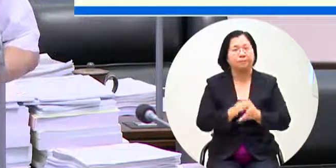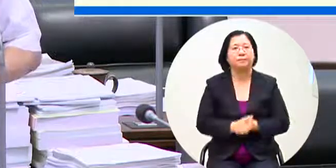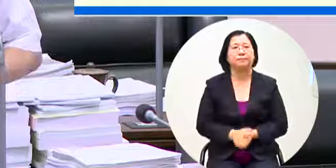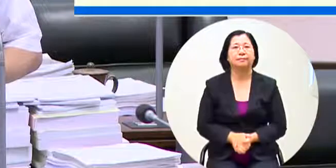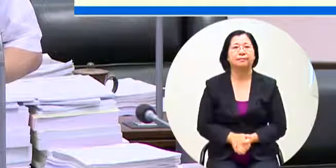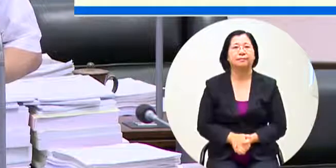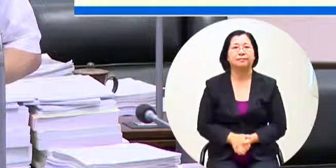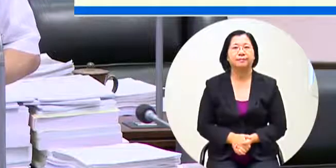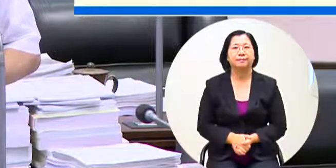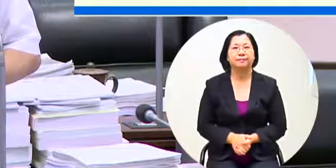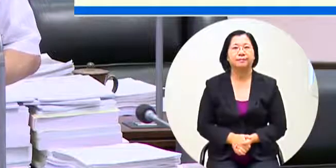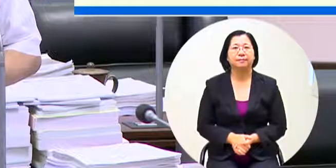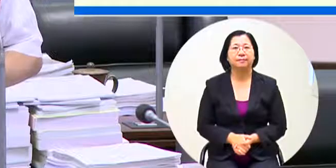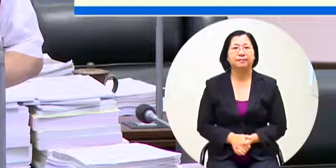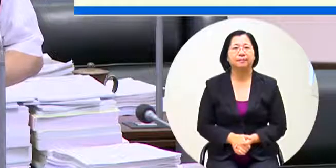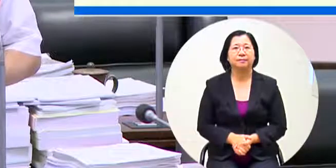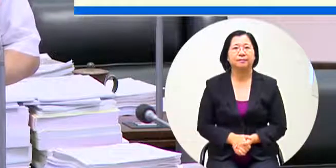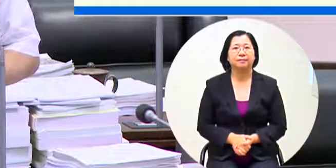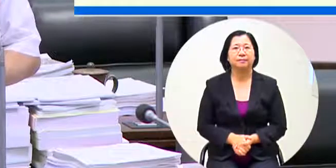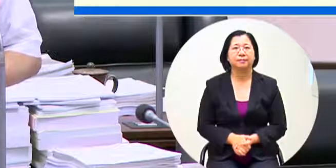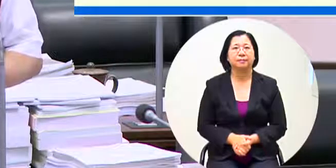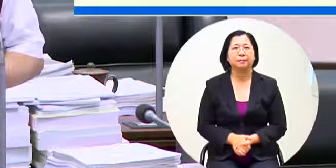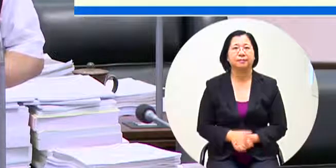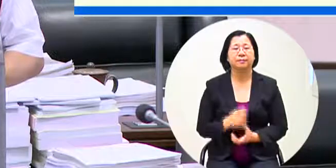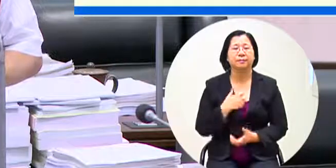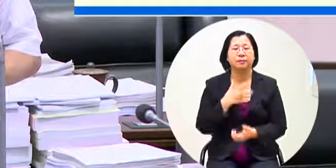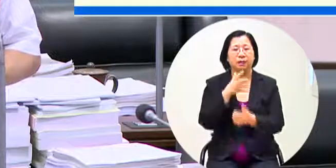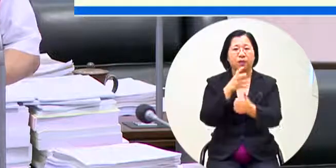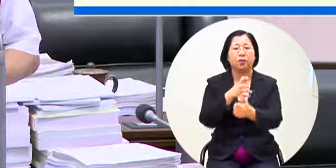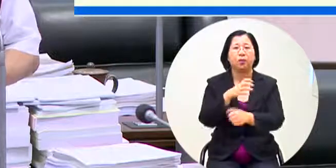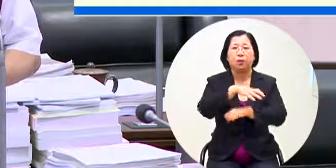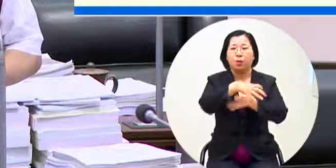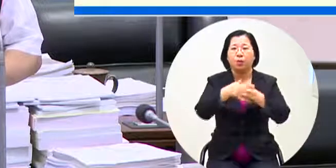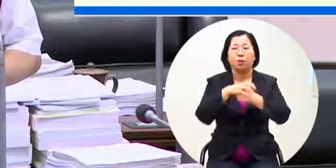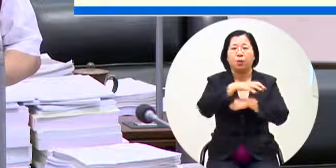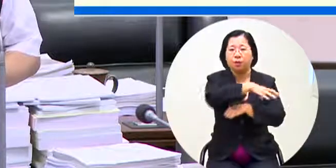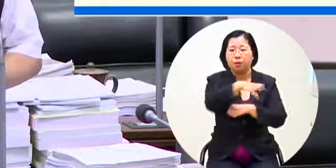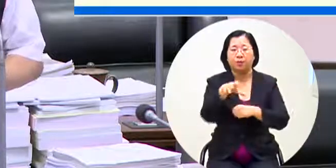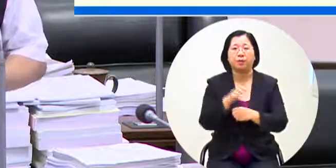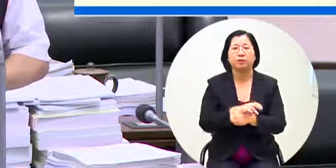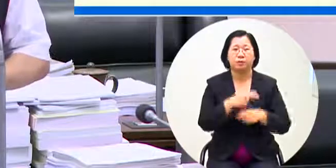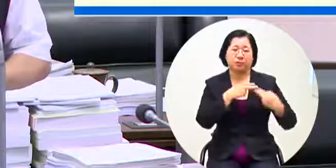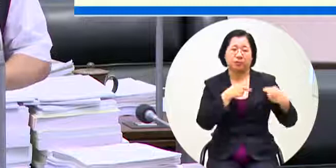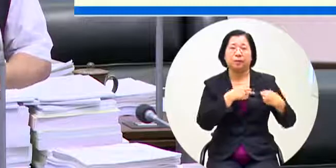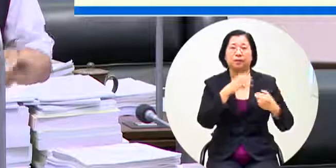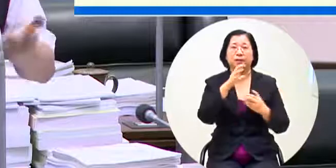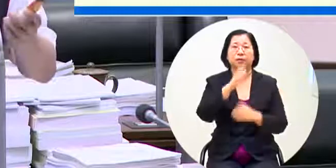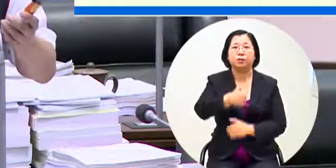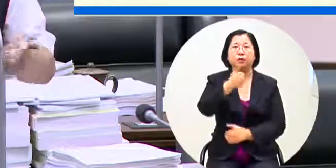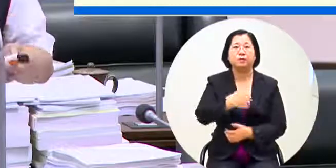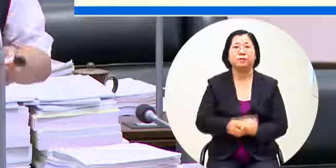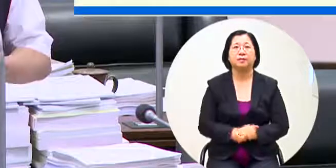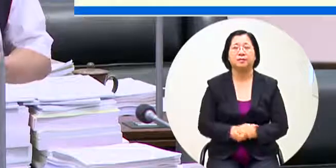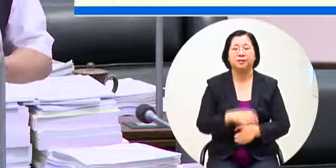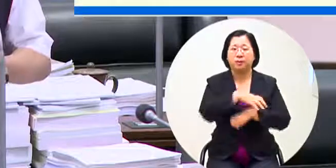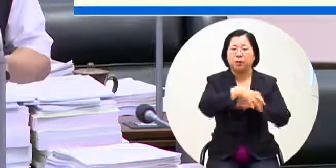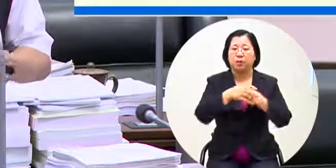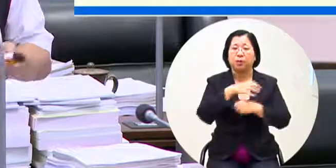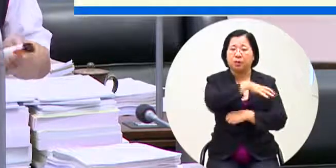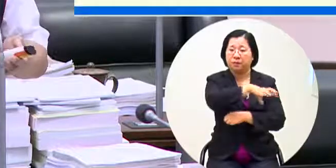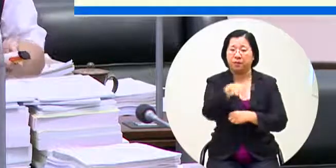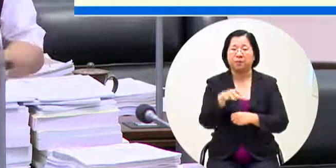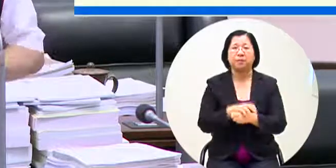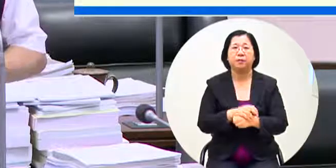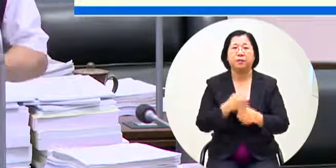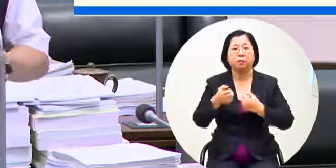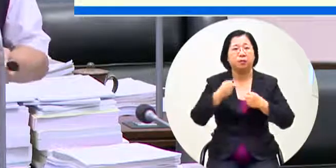来请问咱环保局吼，咱蔡局长，你主管啊，这个环保业务吼，我想近目前